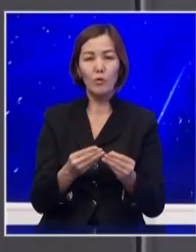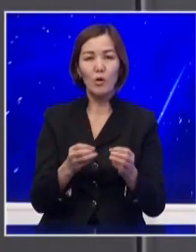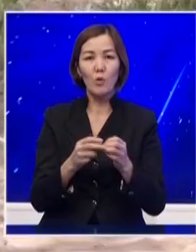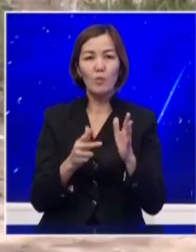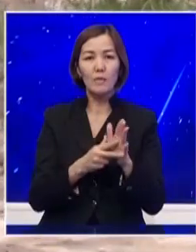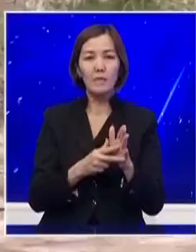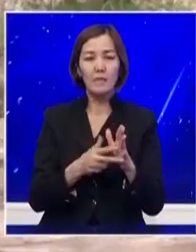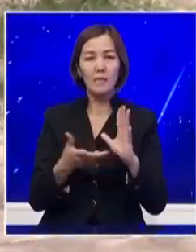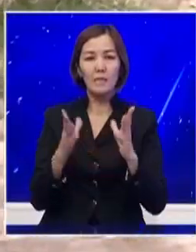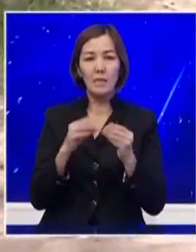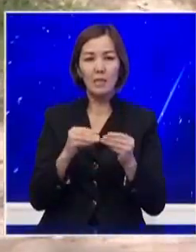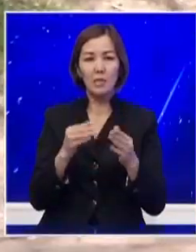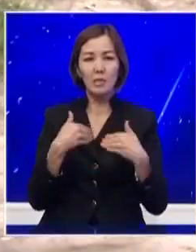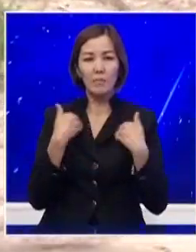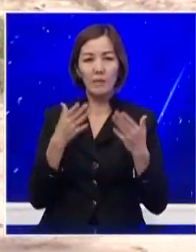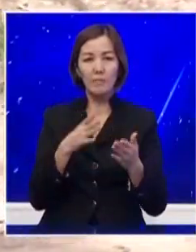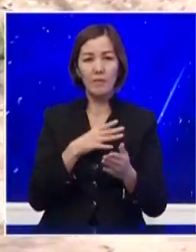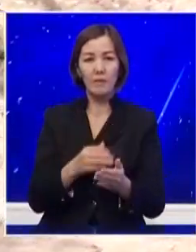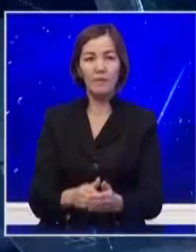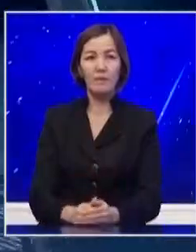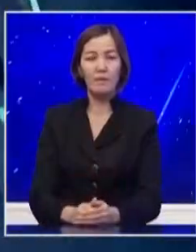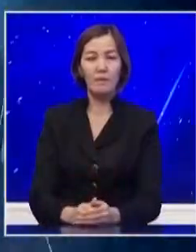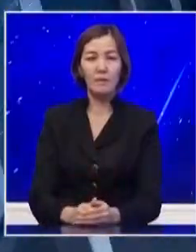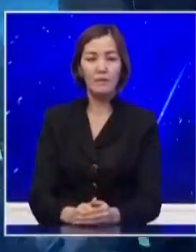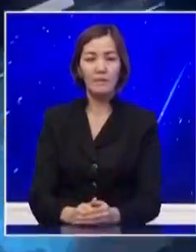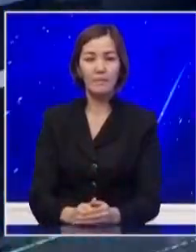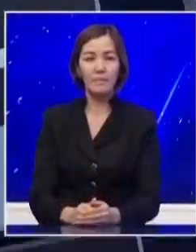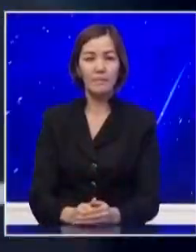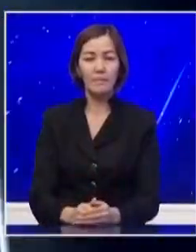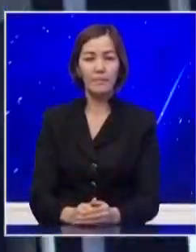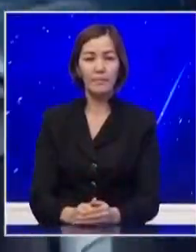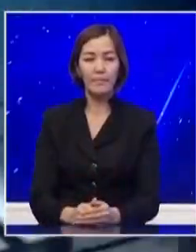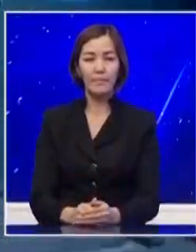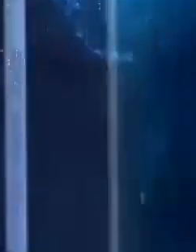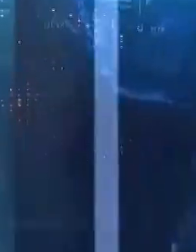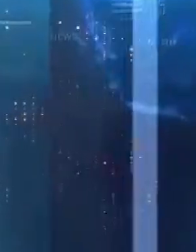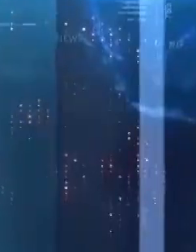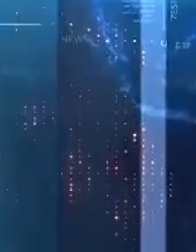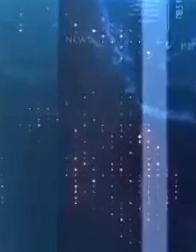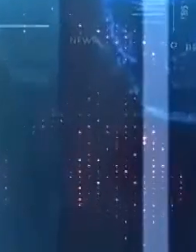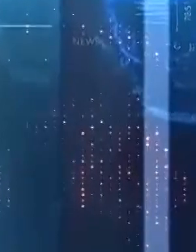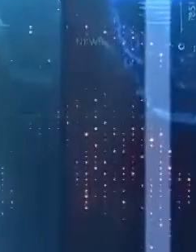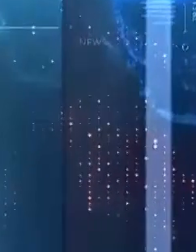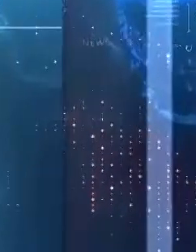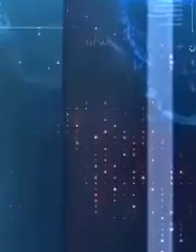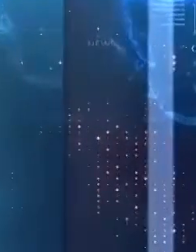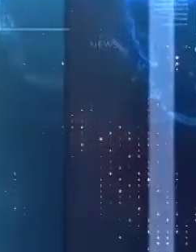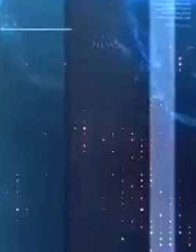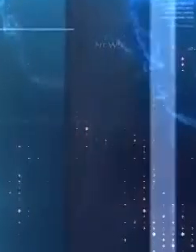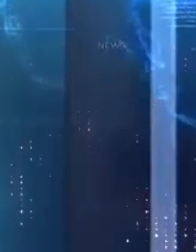таңда 18-і оң нәтиже беріп отыр. Алмат Хамид, Жайдарбек Нұрбек, Жетісу арнасы, Алматы